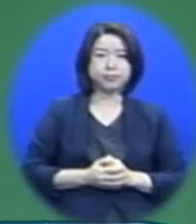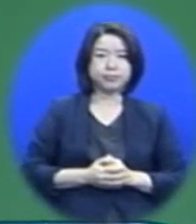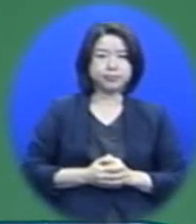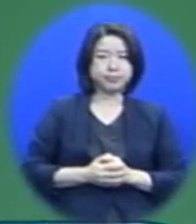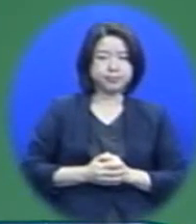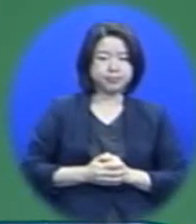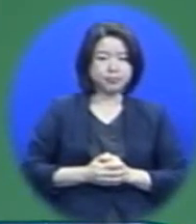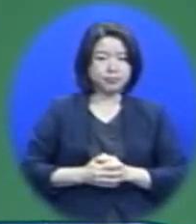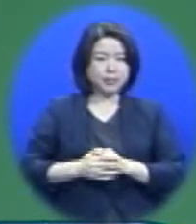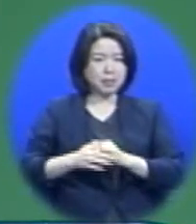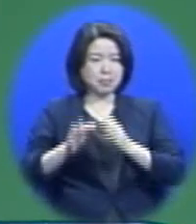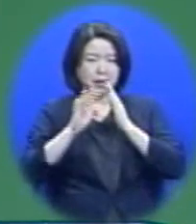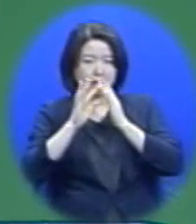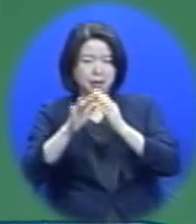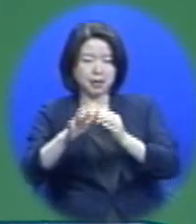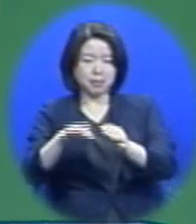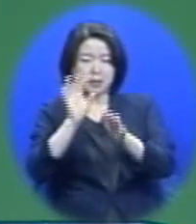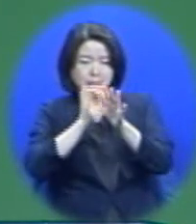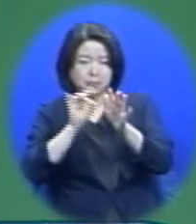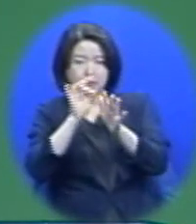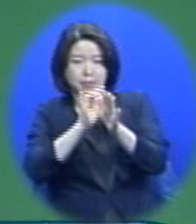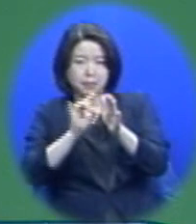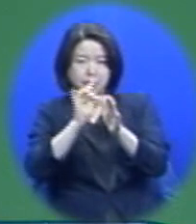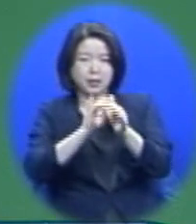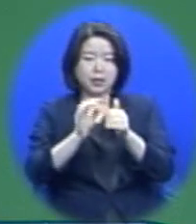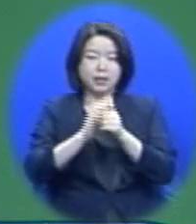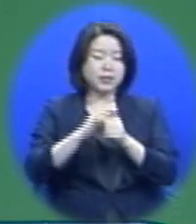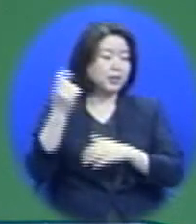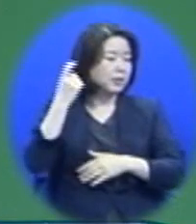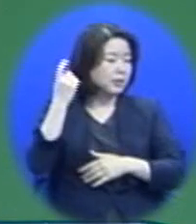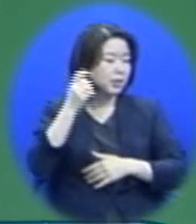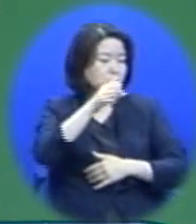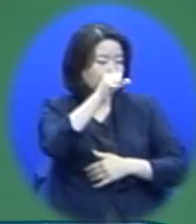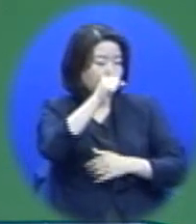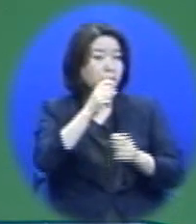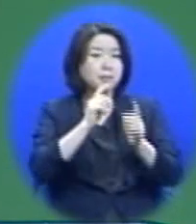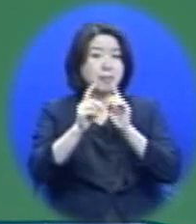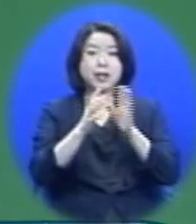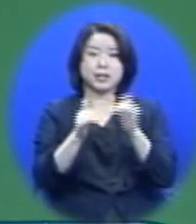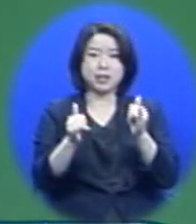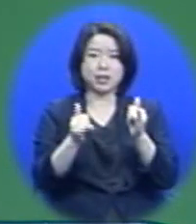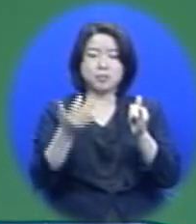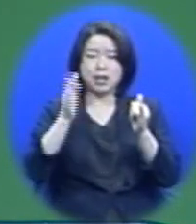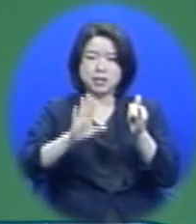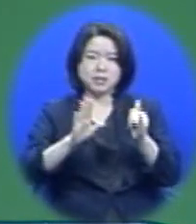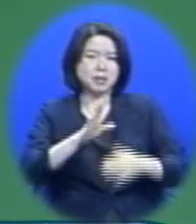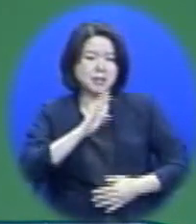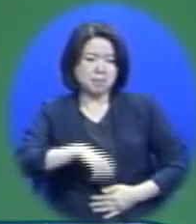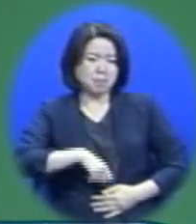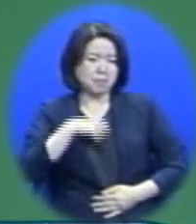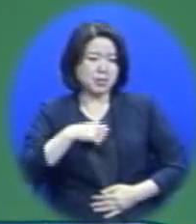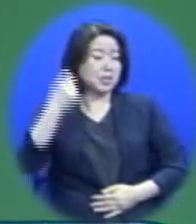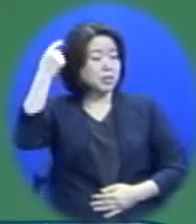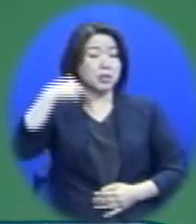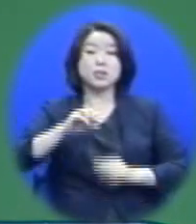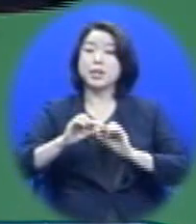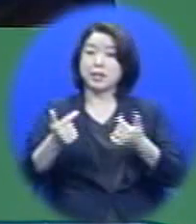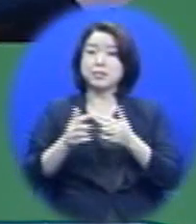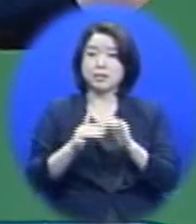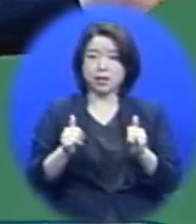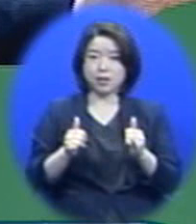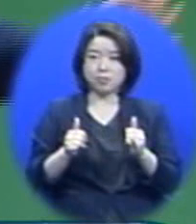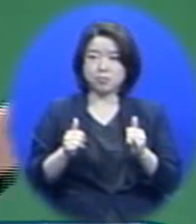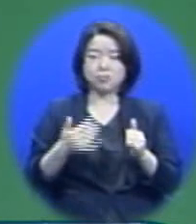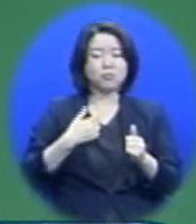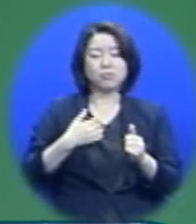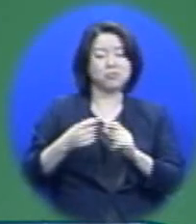간사하게 내 귀에 듣기에 좋게 말하는 사람, 그러나 진실성이 느껴지지 않는 사람, 다윗은 그런 사람을